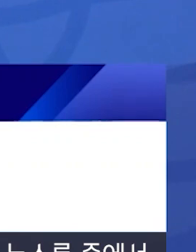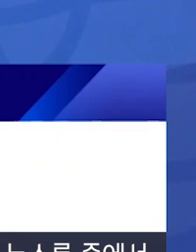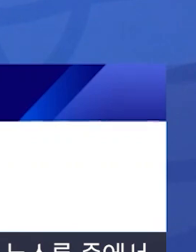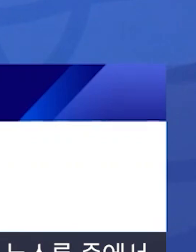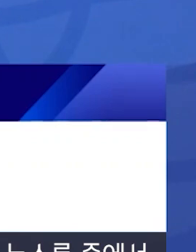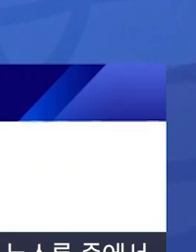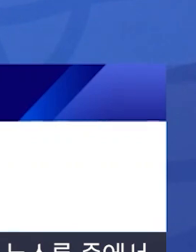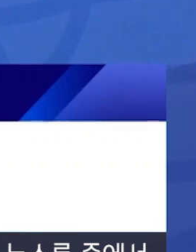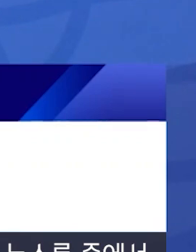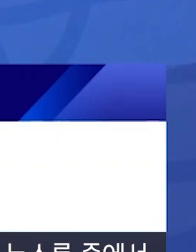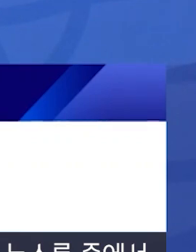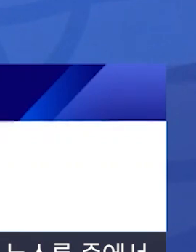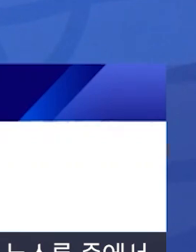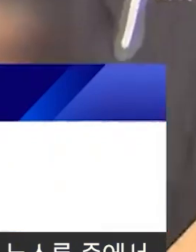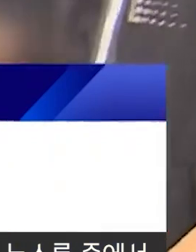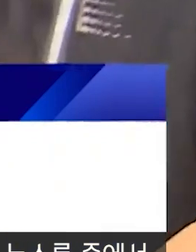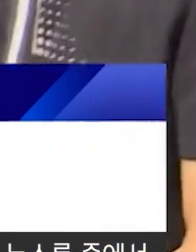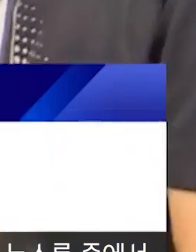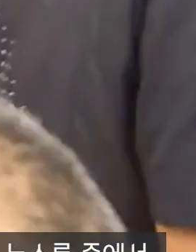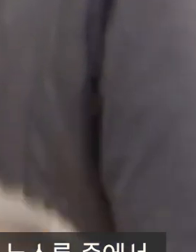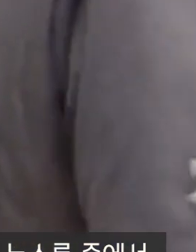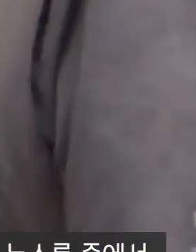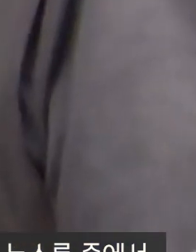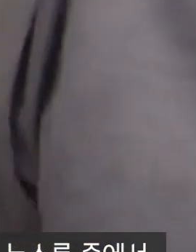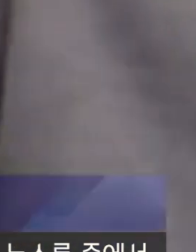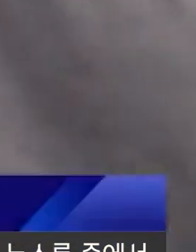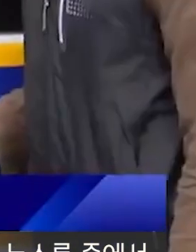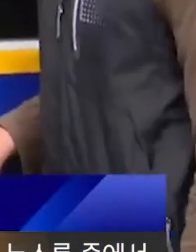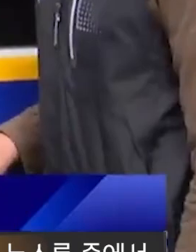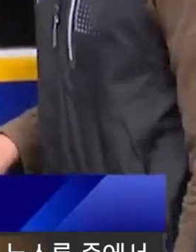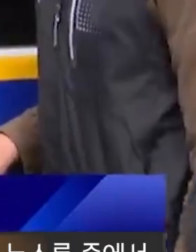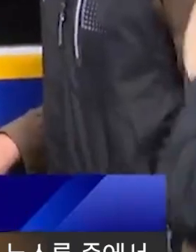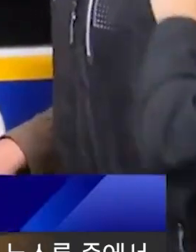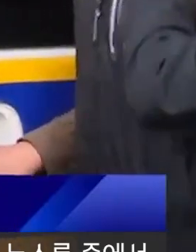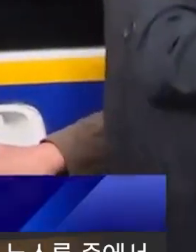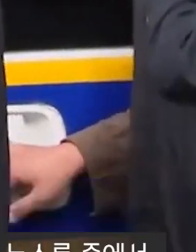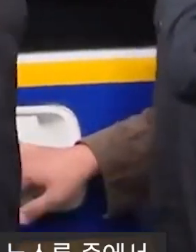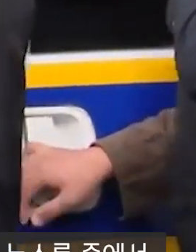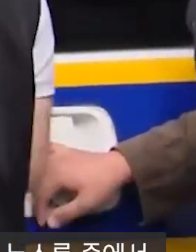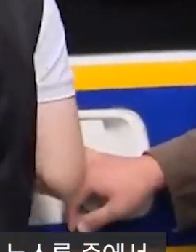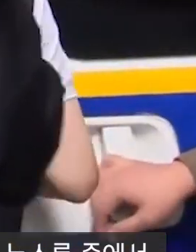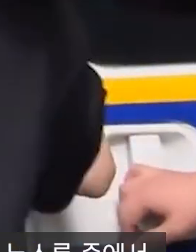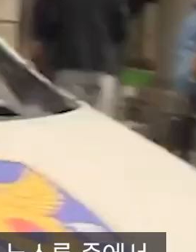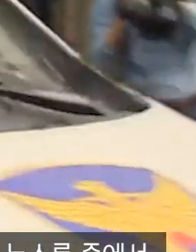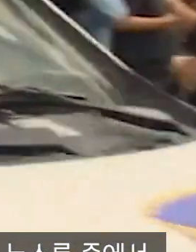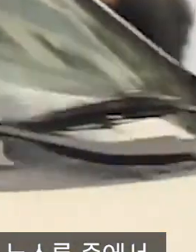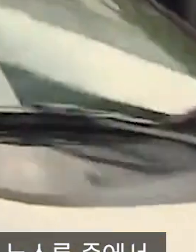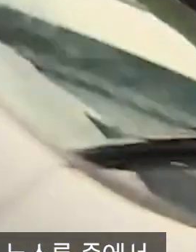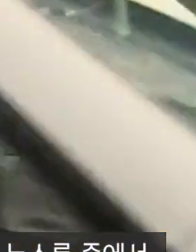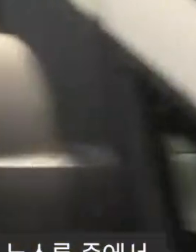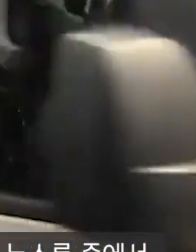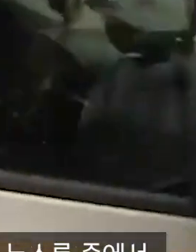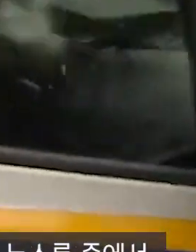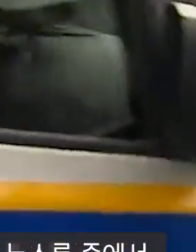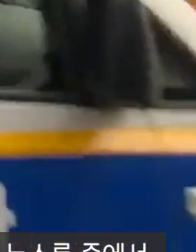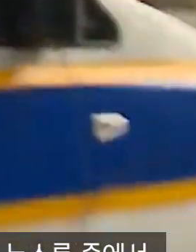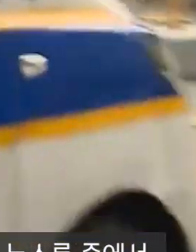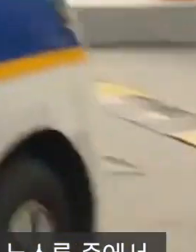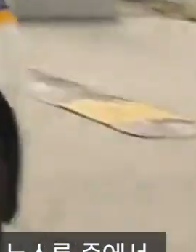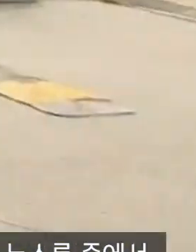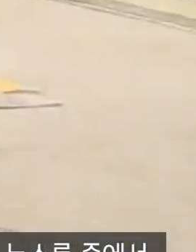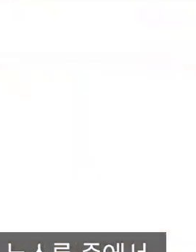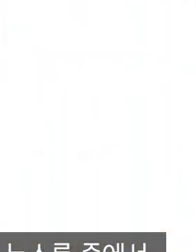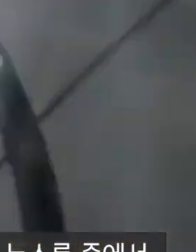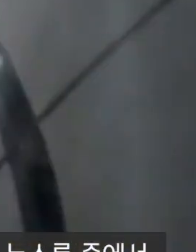제보자의 진술과 정확히 일치하고 있는 부분. 이정학은 여전히 혐의를 부인하고 있습니다. 경찰은 다음 주 검찰로 사건을